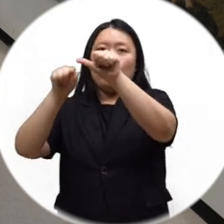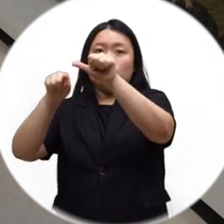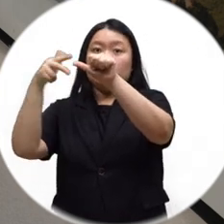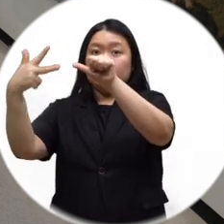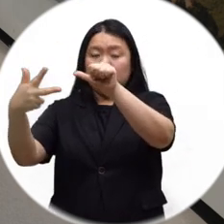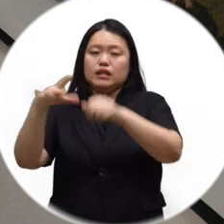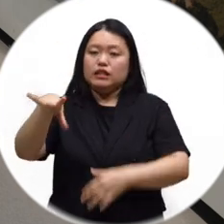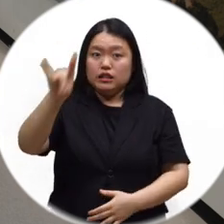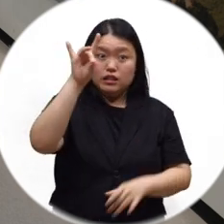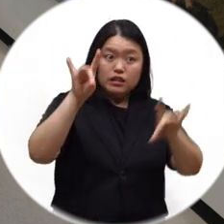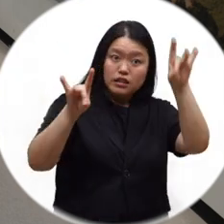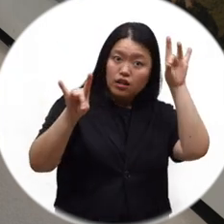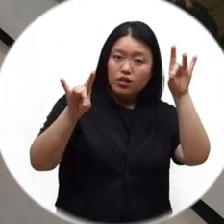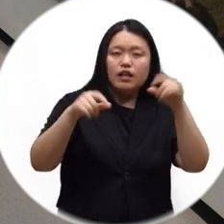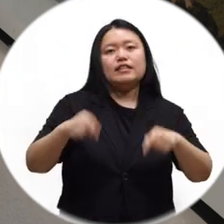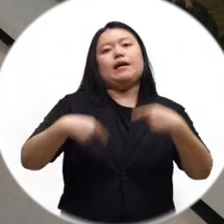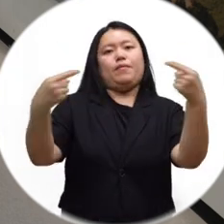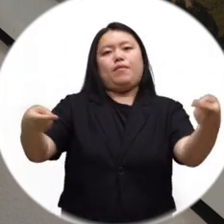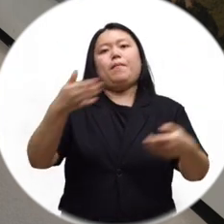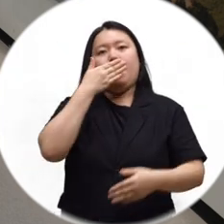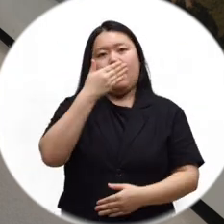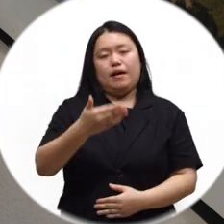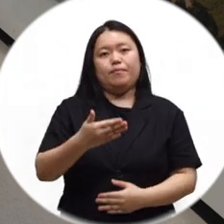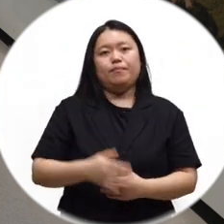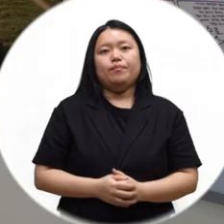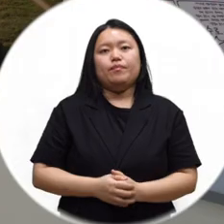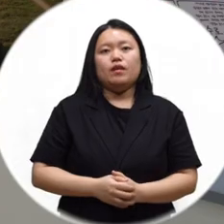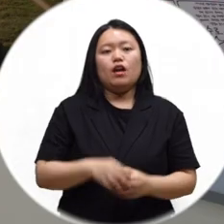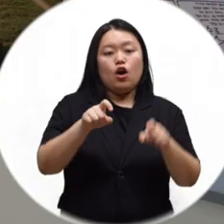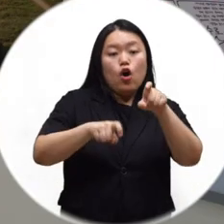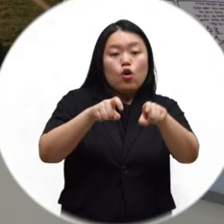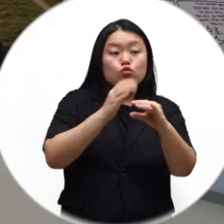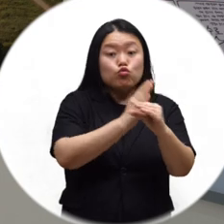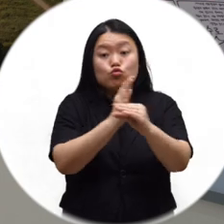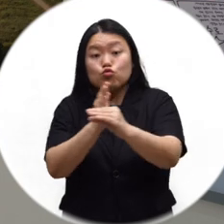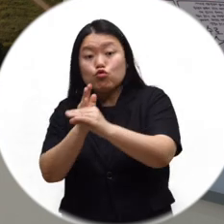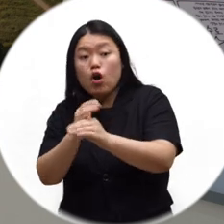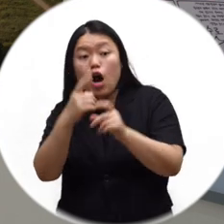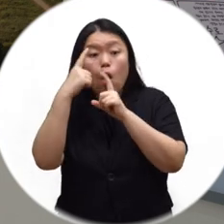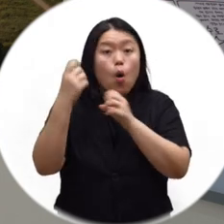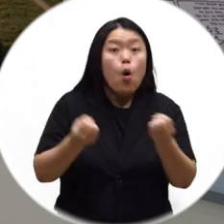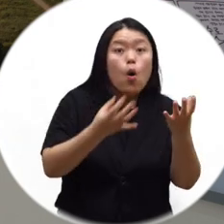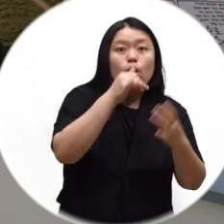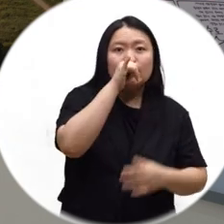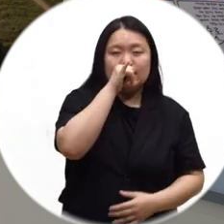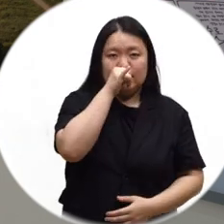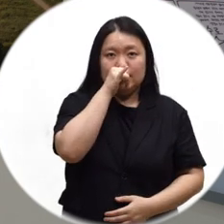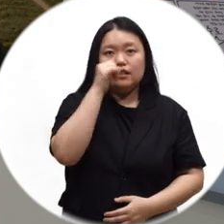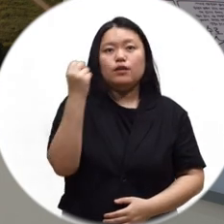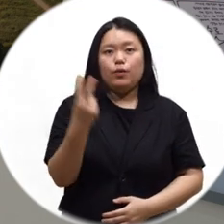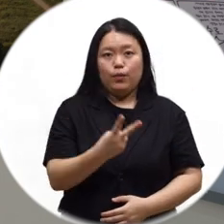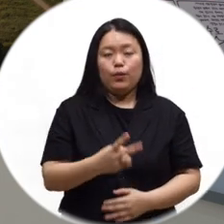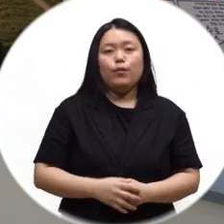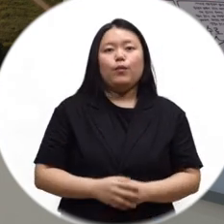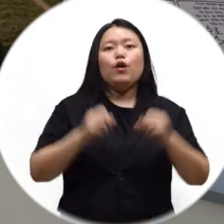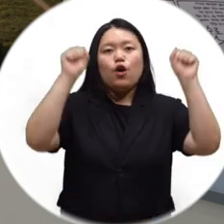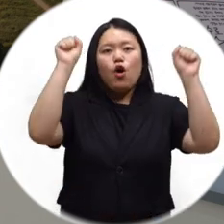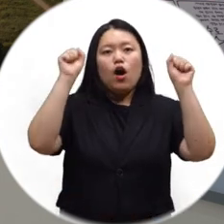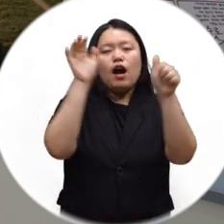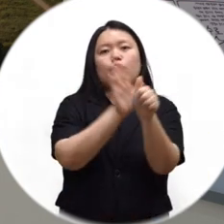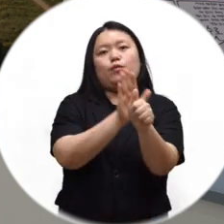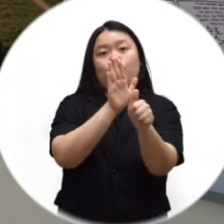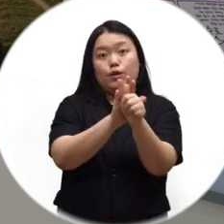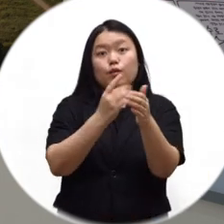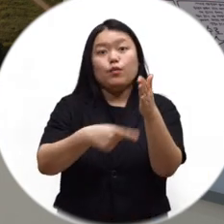있고 걷기 중간엔 이벤트도 준비돼 있습니다 또 시민들의 건강을 돕기 위한 혈압과 혈당 측정